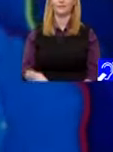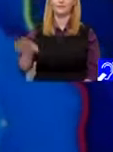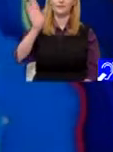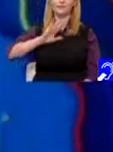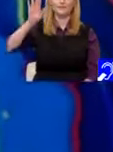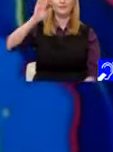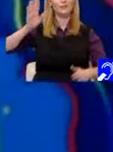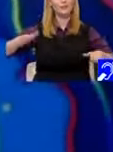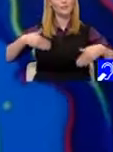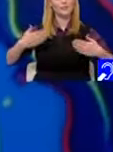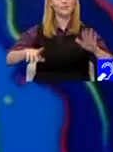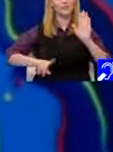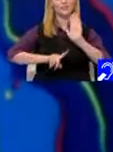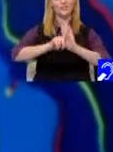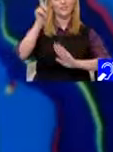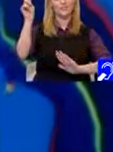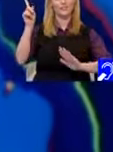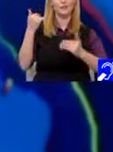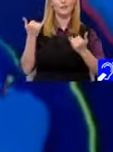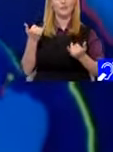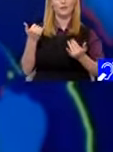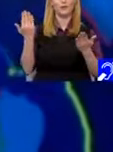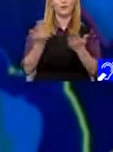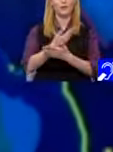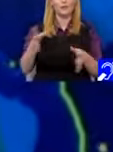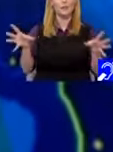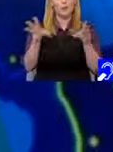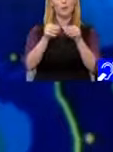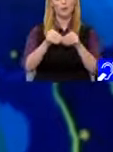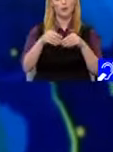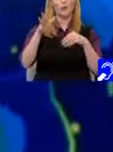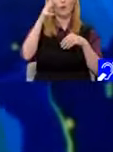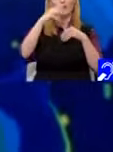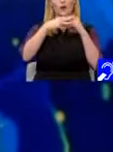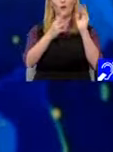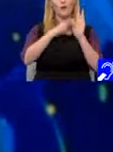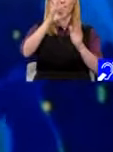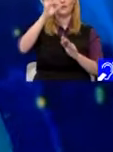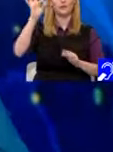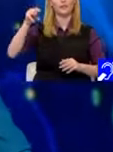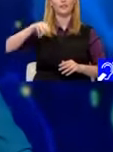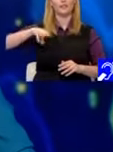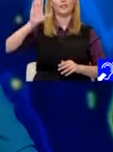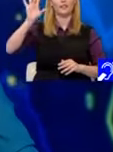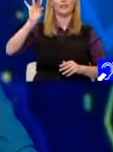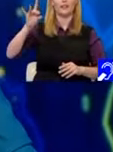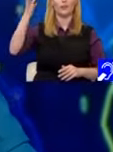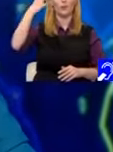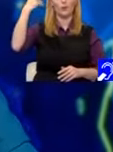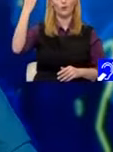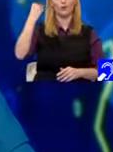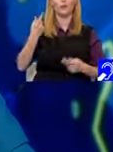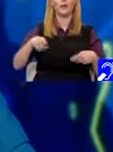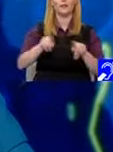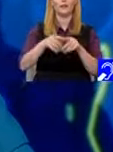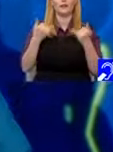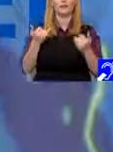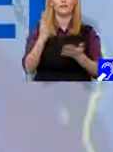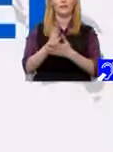Doamnelor, domnilor, bună seara și bine v-am regăsit. Vă invit să vedem împreună știrile orei 18 pe TVR Moldova și TVR 3. Iată câteva